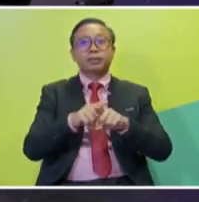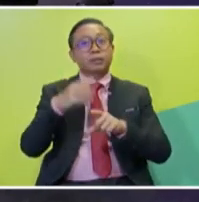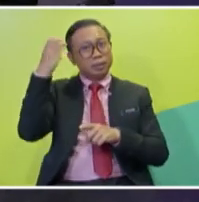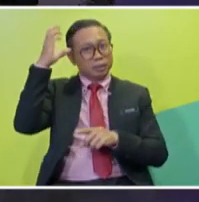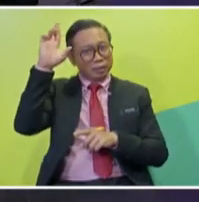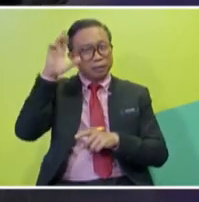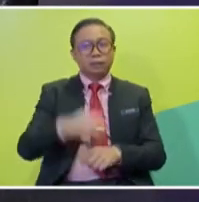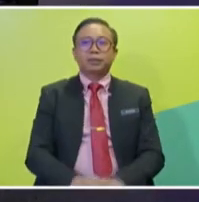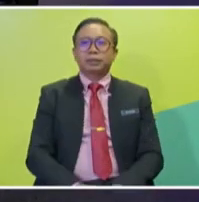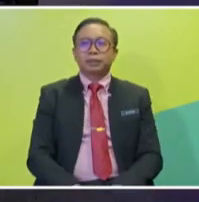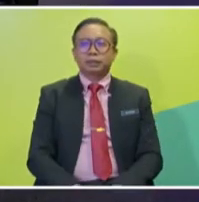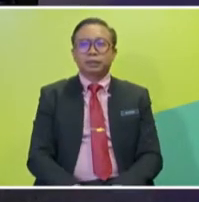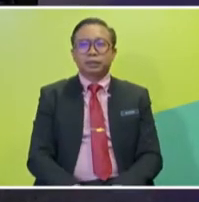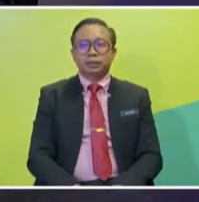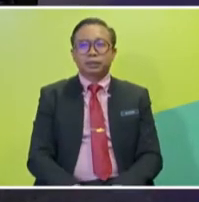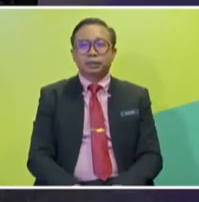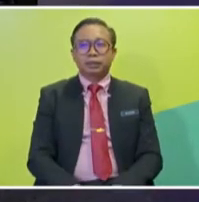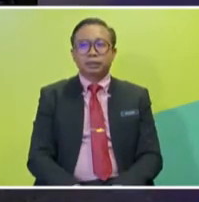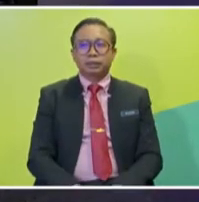yang kaki namanya